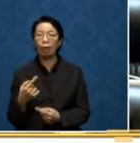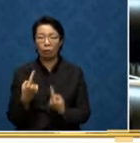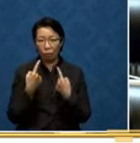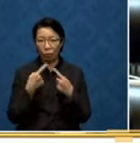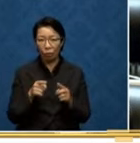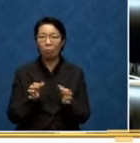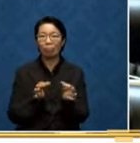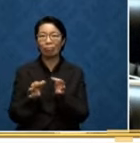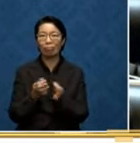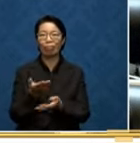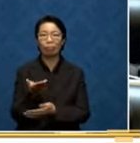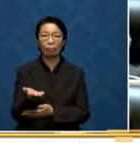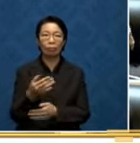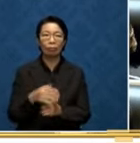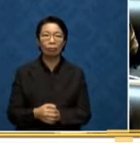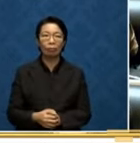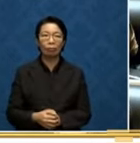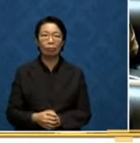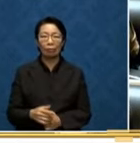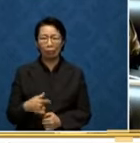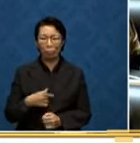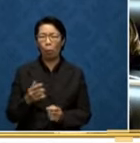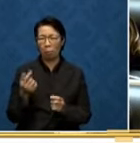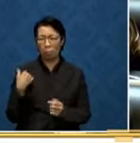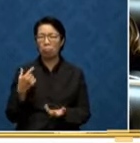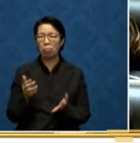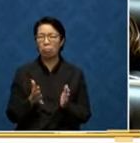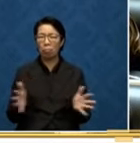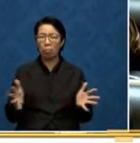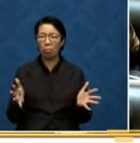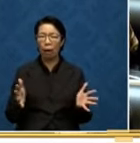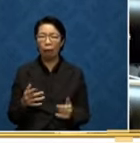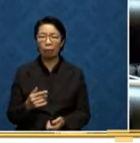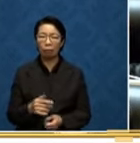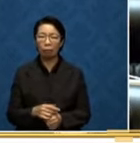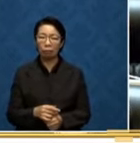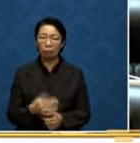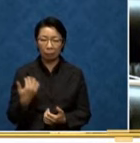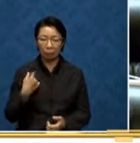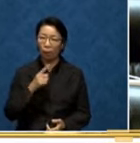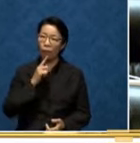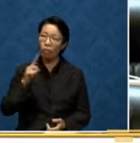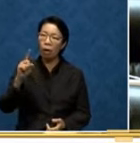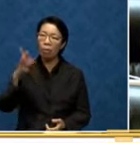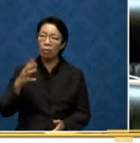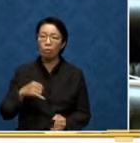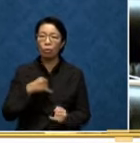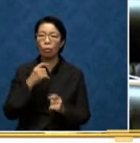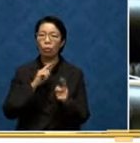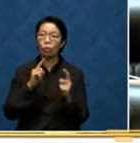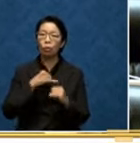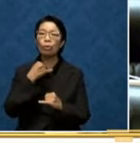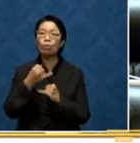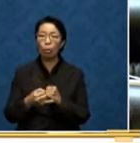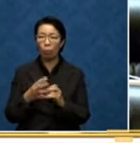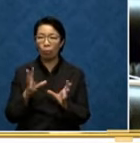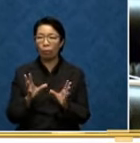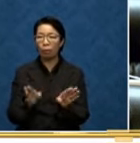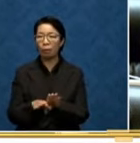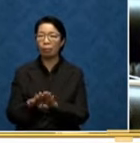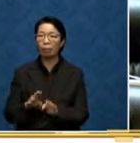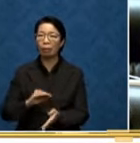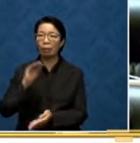ว่าค่อนข้างเยอะทีเดียวที่เราไม่รู้นะครับรวมถึงเคสที่ไม่มีการดำเนินคดีต่างๆนะครับแล้วก็สิ่งที่ผมอย